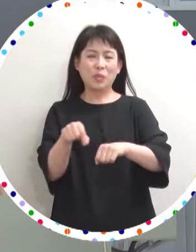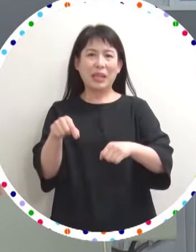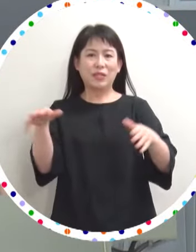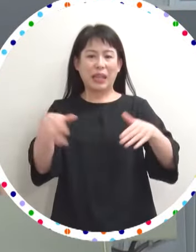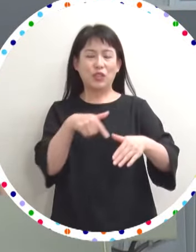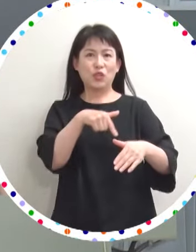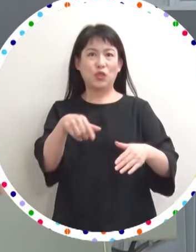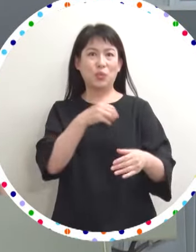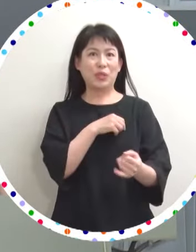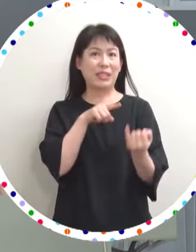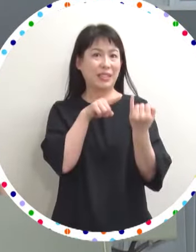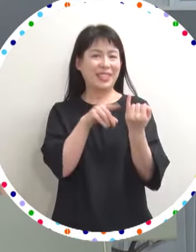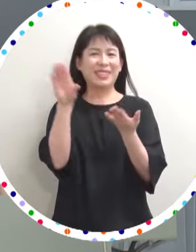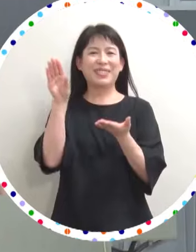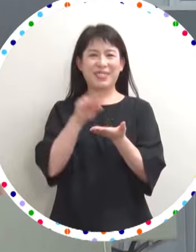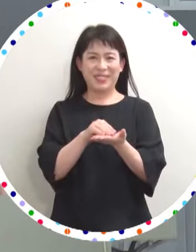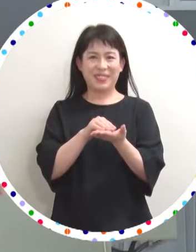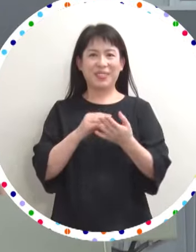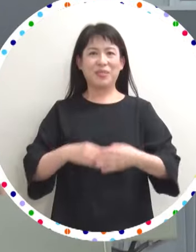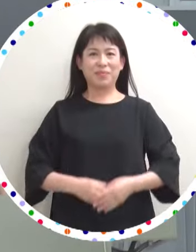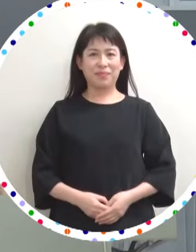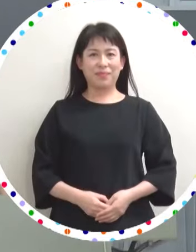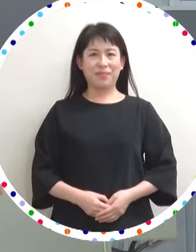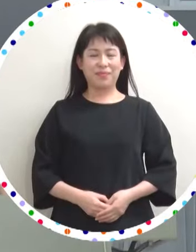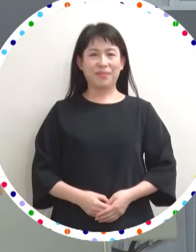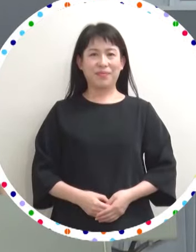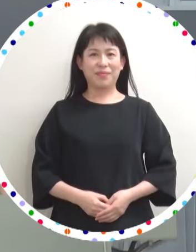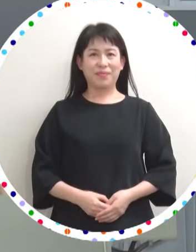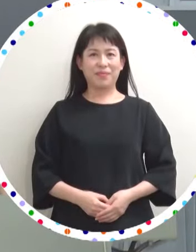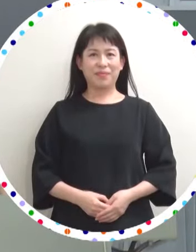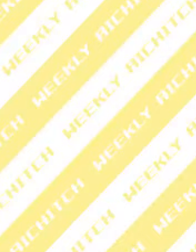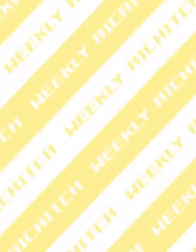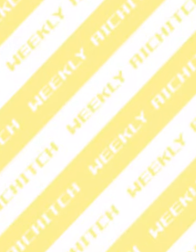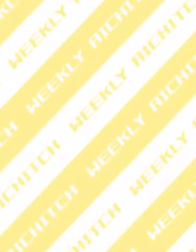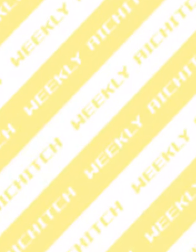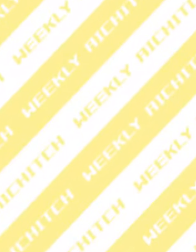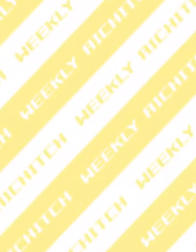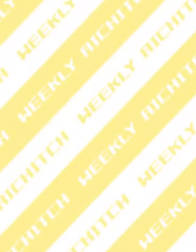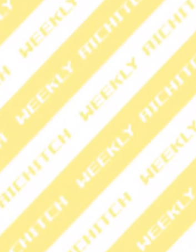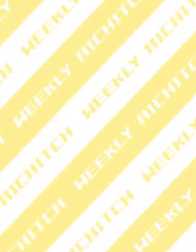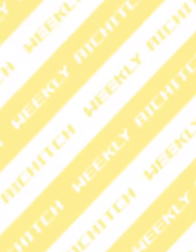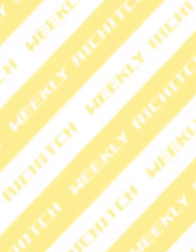特別編集部員さんが取材してくれますよ。